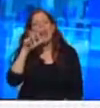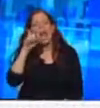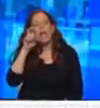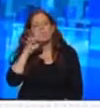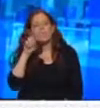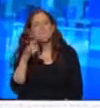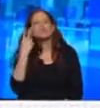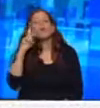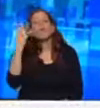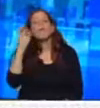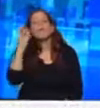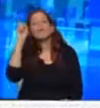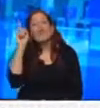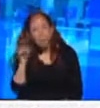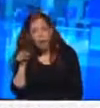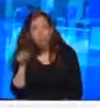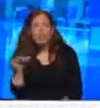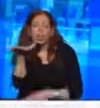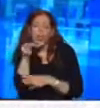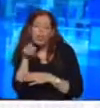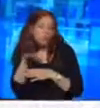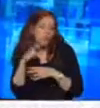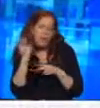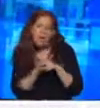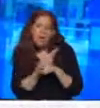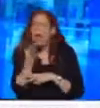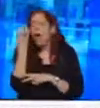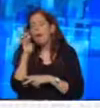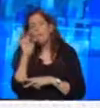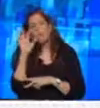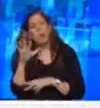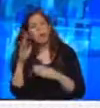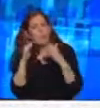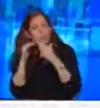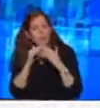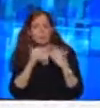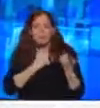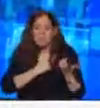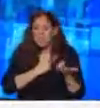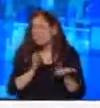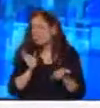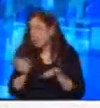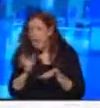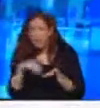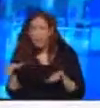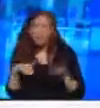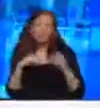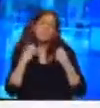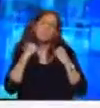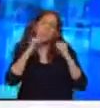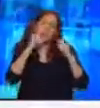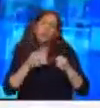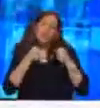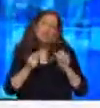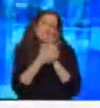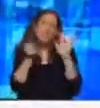למעלה מ-40 שנה, ושכונת נתיב האבות זה שכונה רגילה לכל דבר, 45 בתים, בית כנסת, גן ילדים, גן שעשועים.